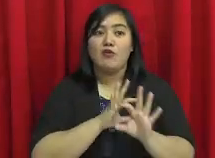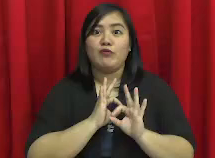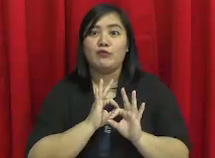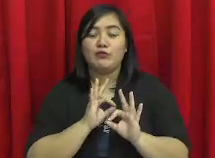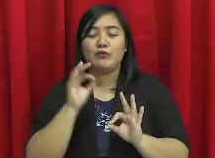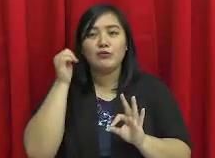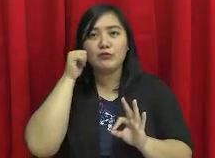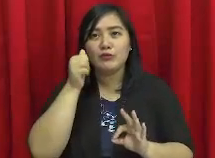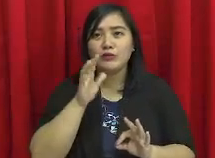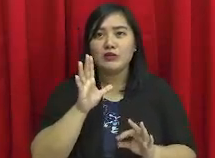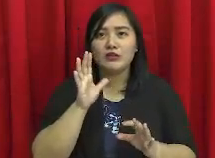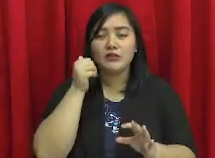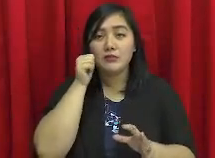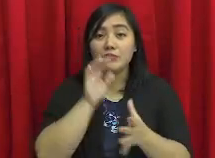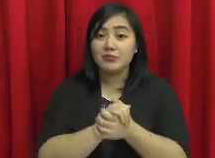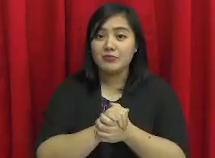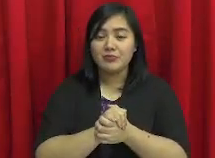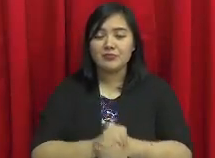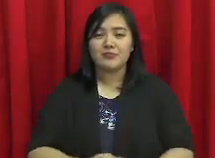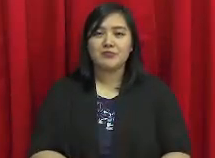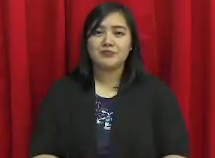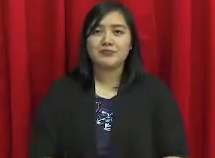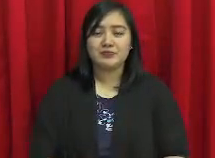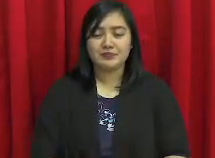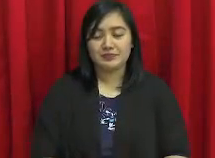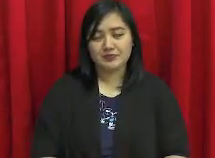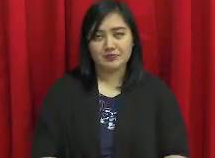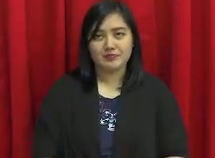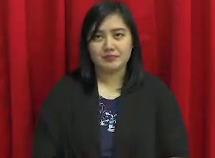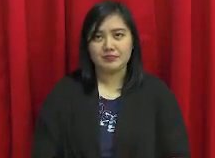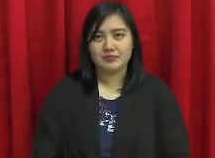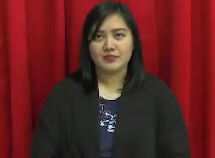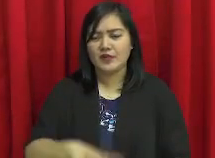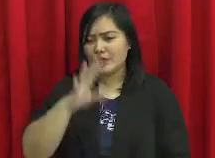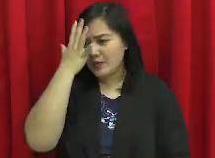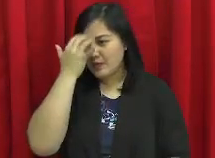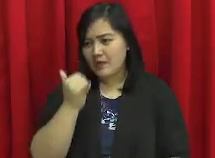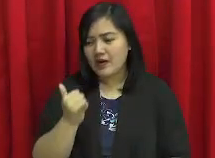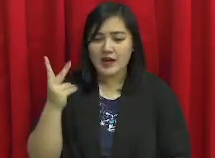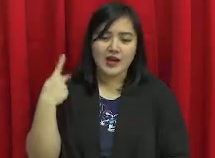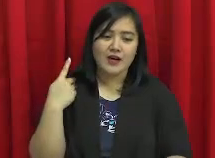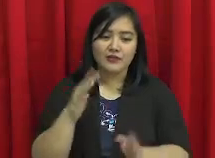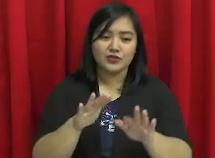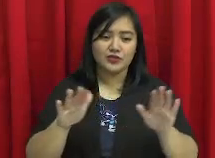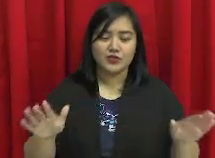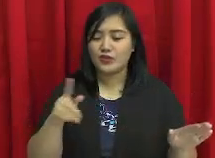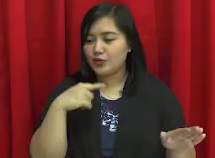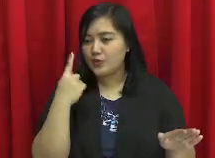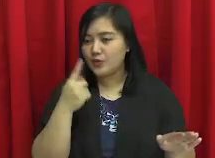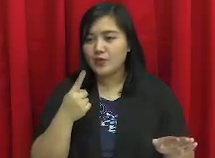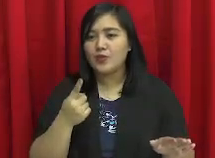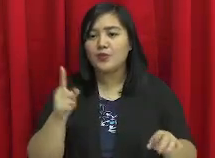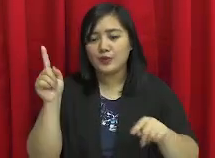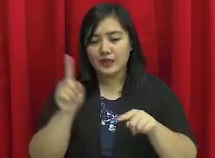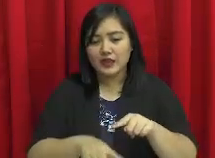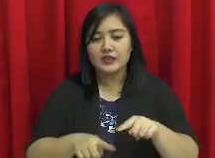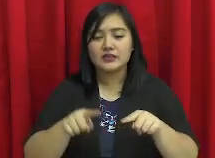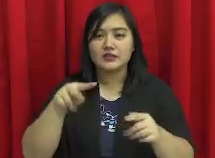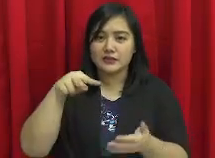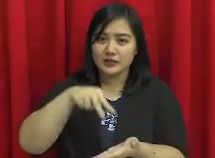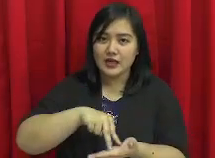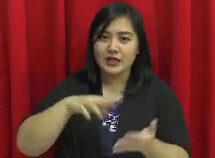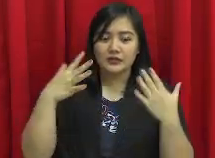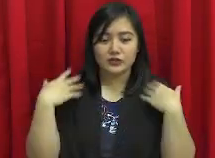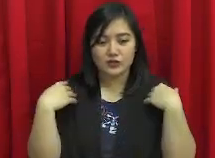mga question. Bakit may mga anak tayo na hindi kayang tumayo sa prinsipyo ng salita ng Diyos? Mm. Sila ba